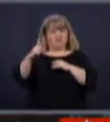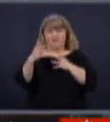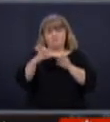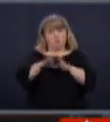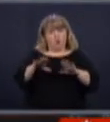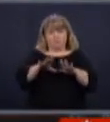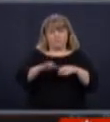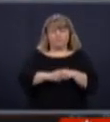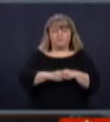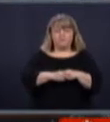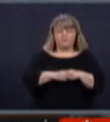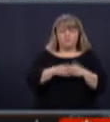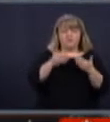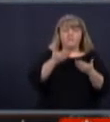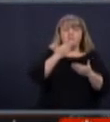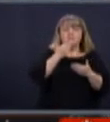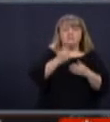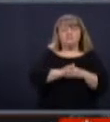Maintenant, deuxième question.